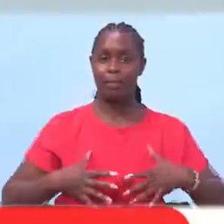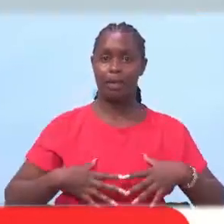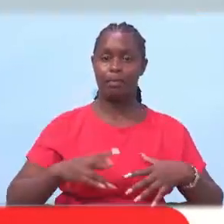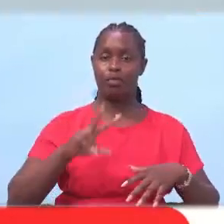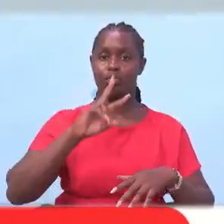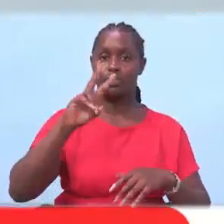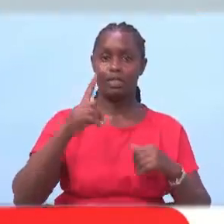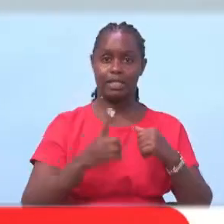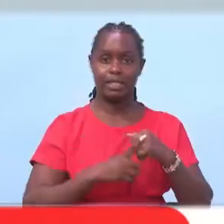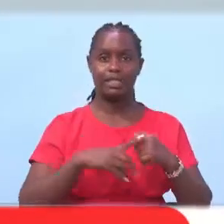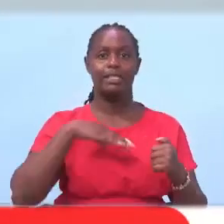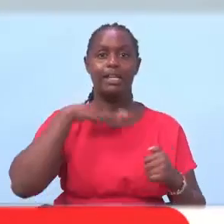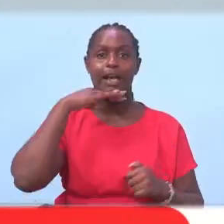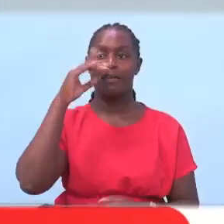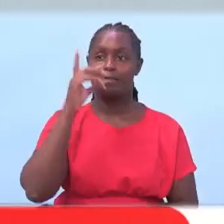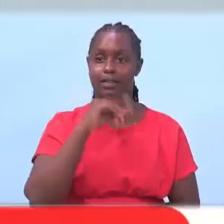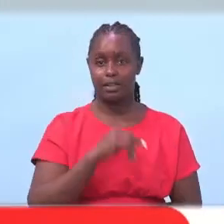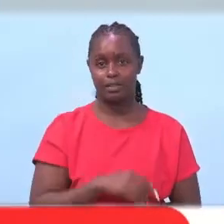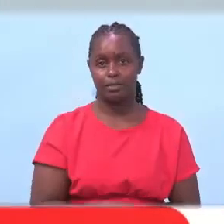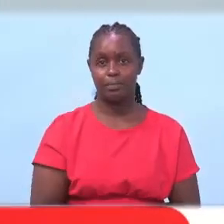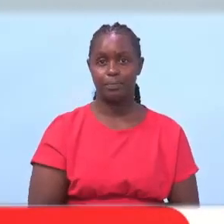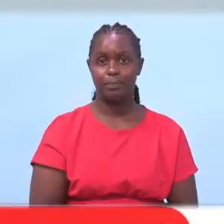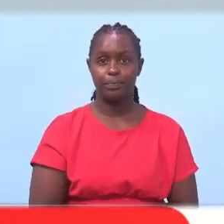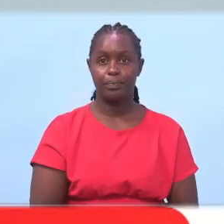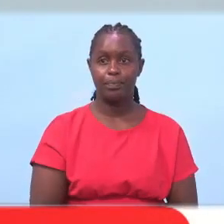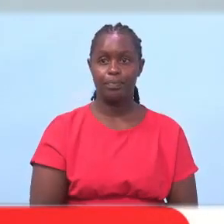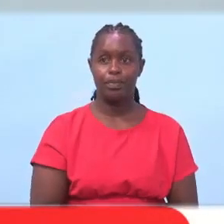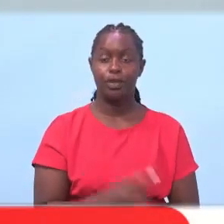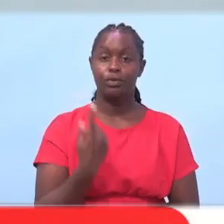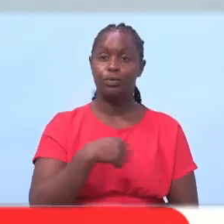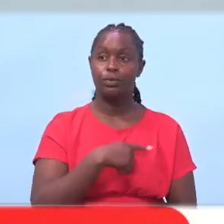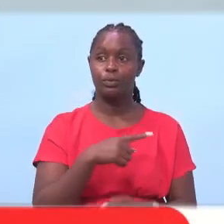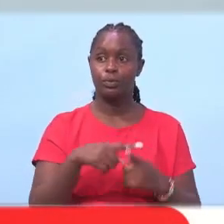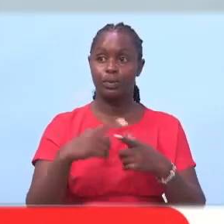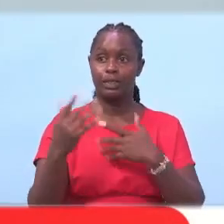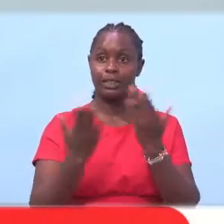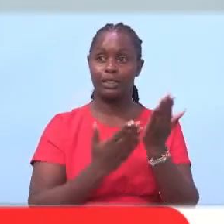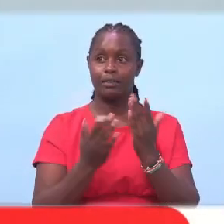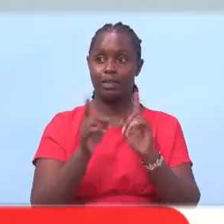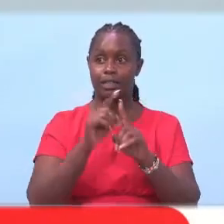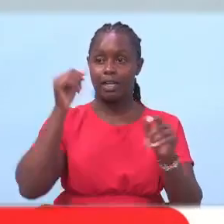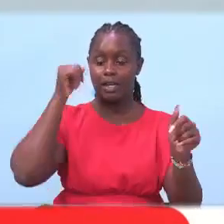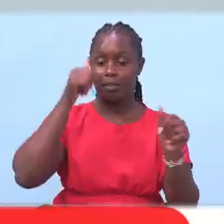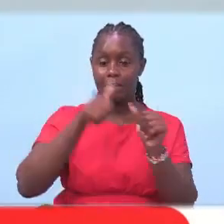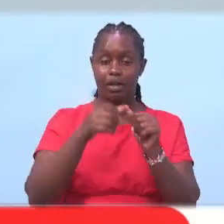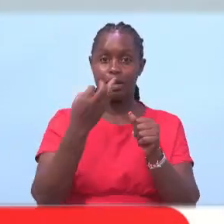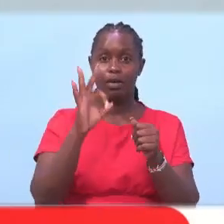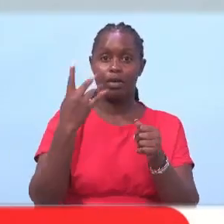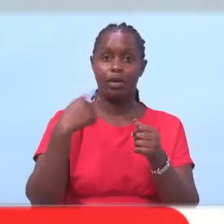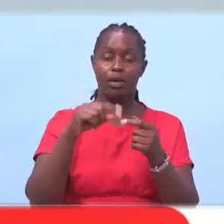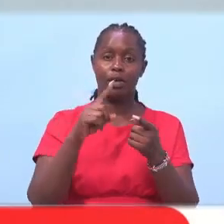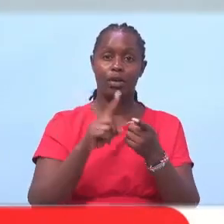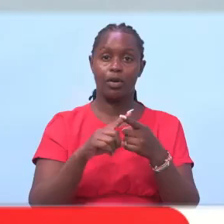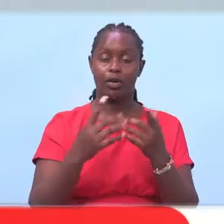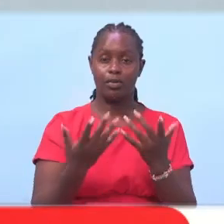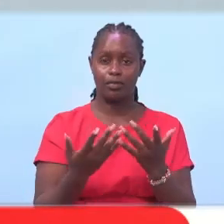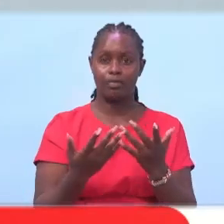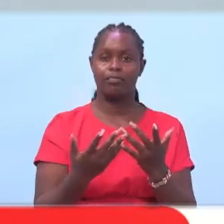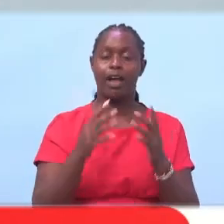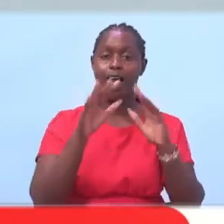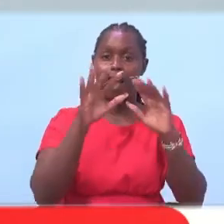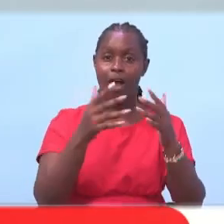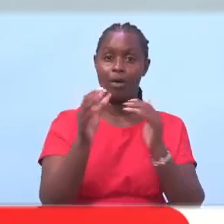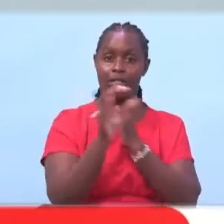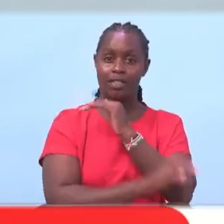wakifariki. Figures serve as a stark reminder of the acute vulnerability of the country